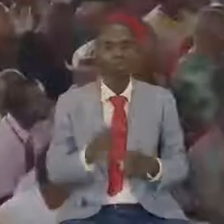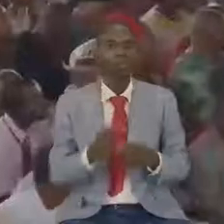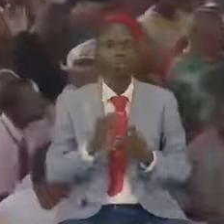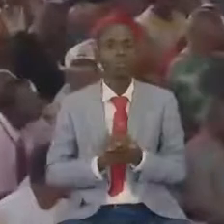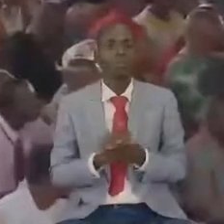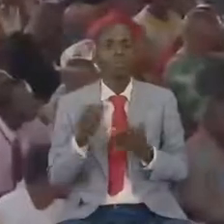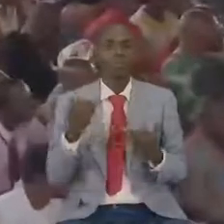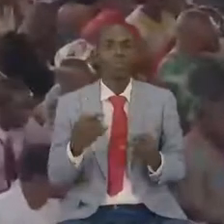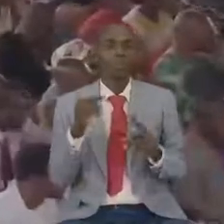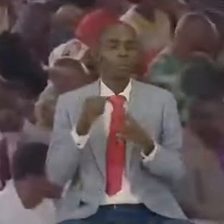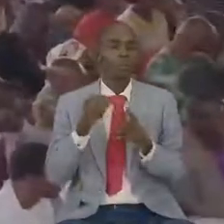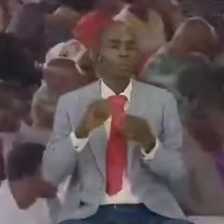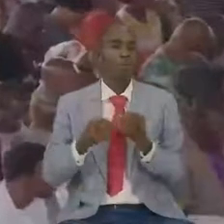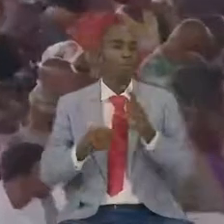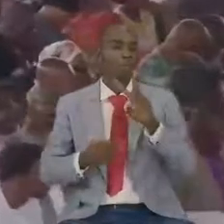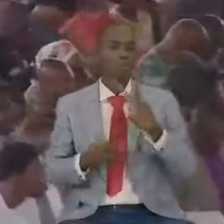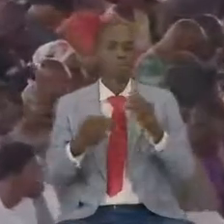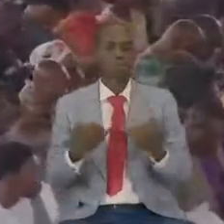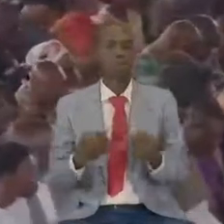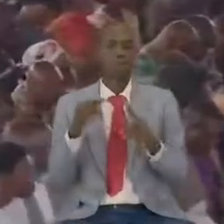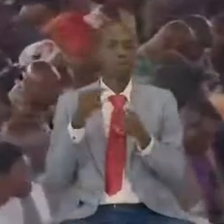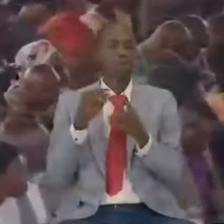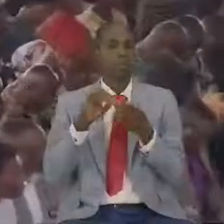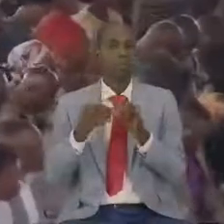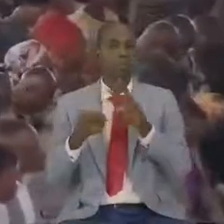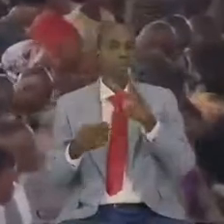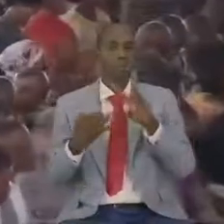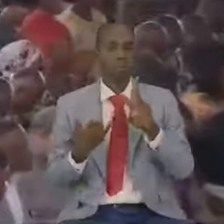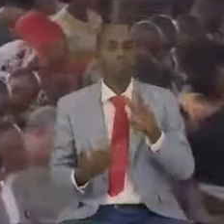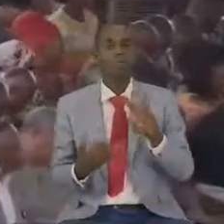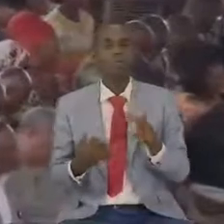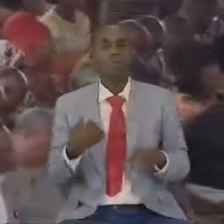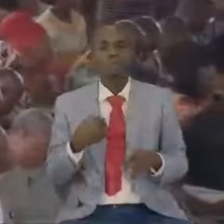nom de Jésus. Deuxième point maintenant. Deuxième point.